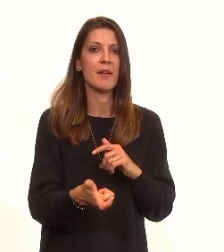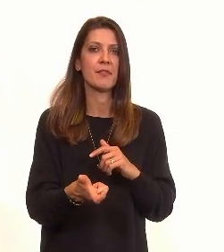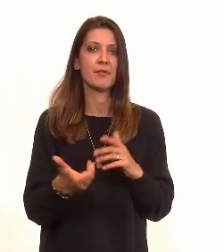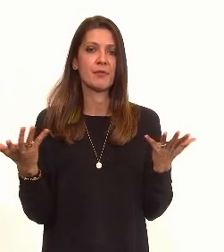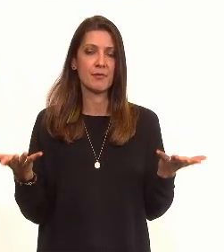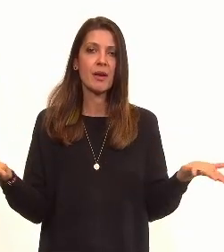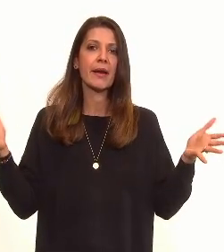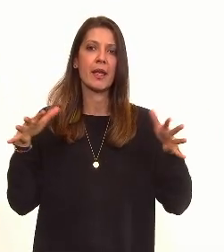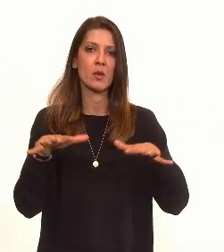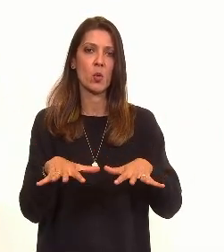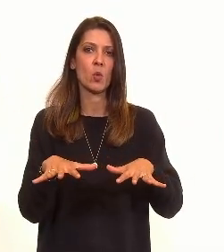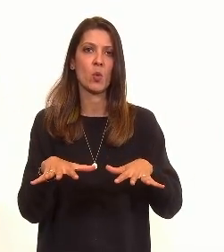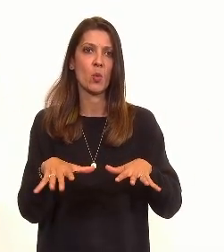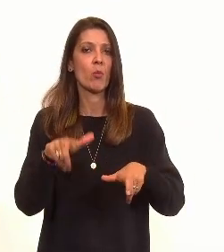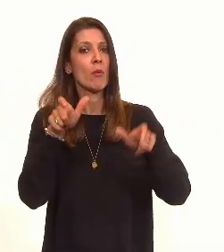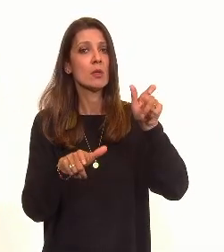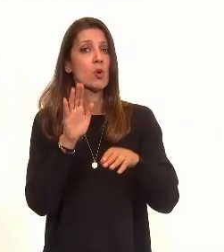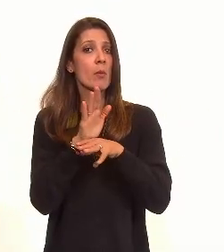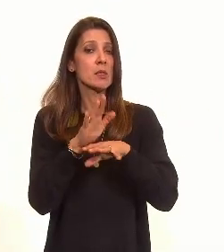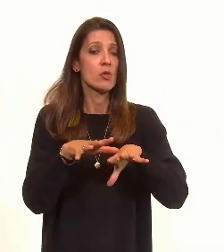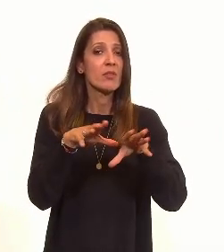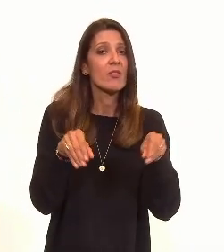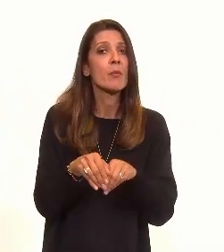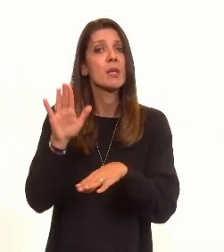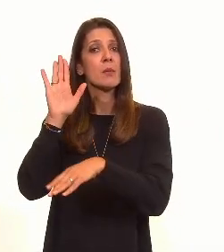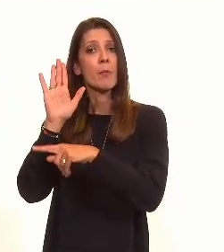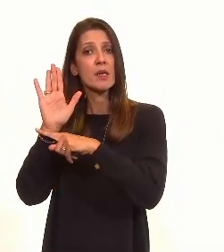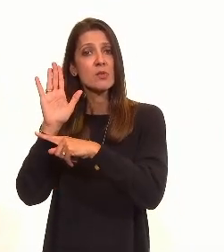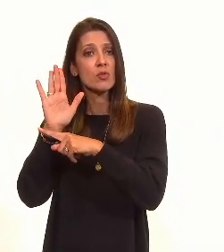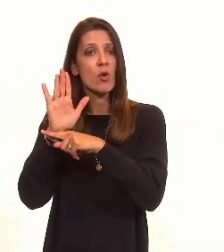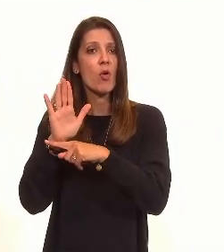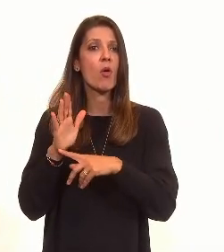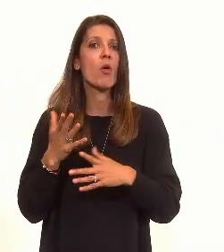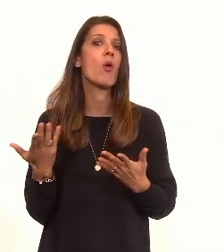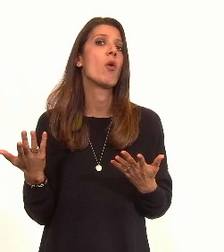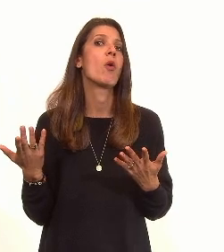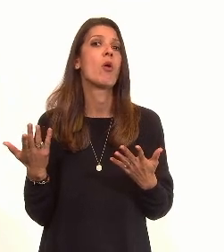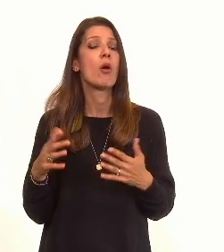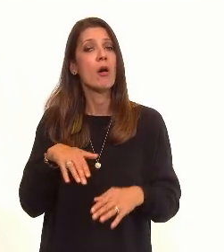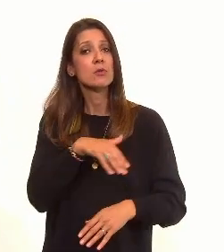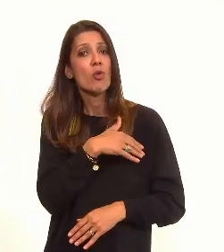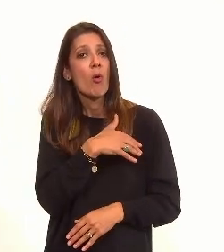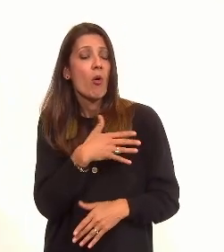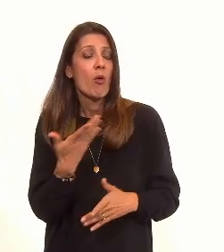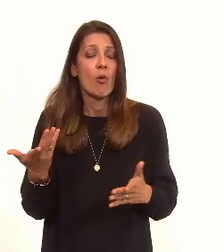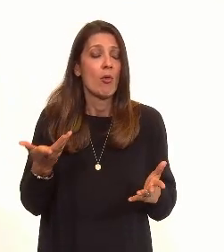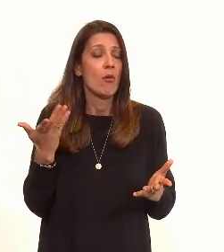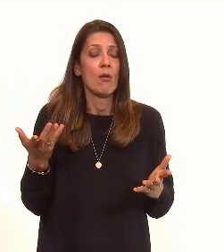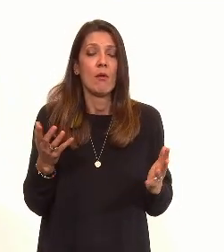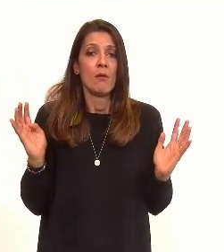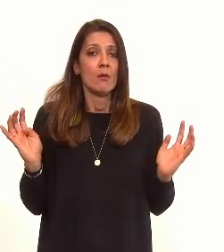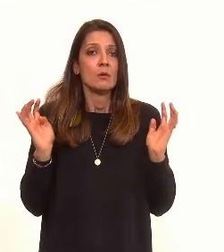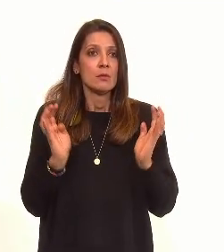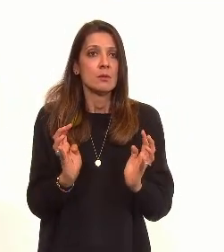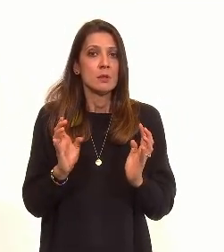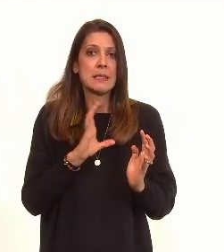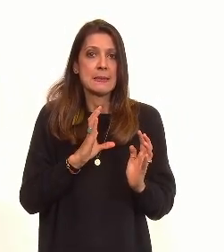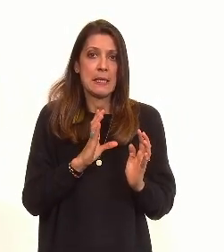Donc, on a été accompagné par les Beaux Jours. Donc, c'est par la méthode du design social. On a d'abord eu une première étape qui était une